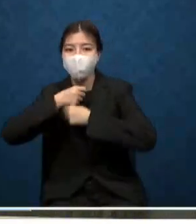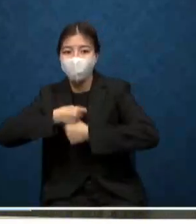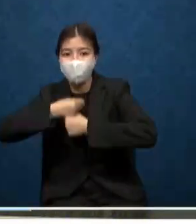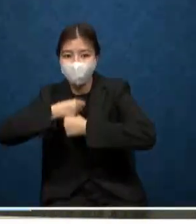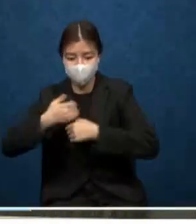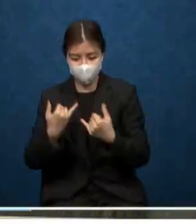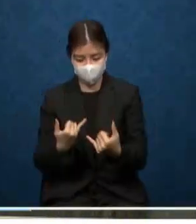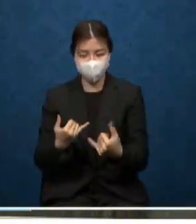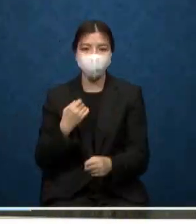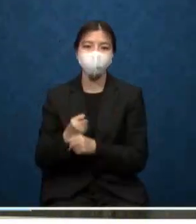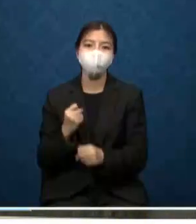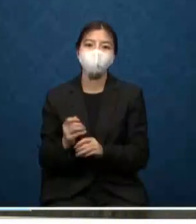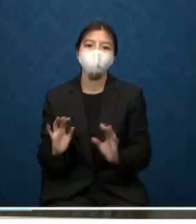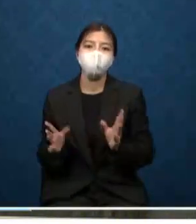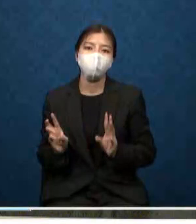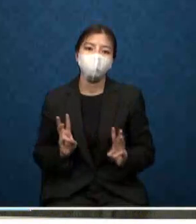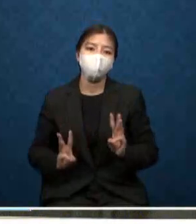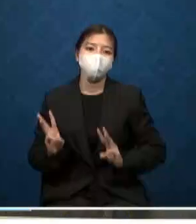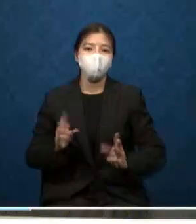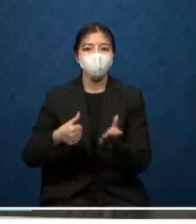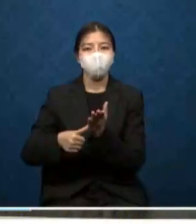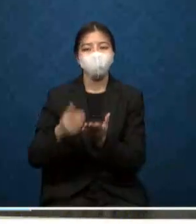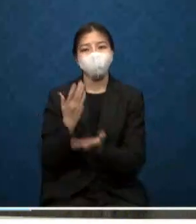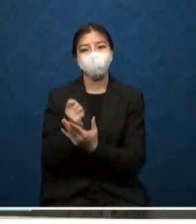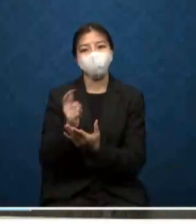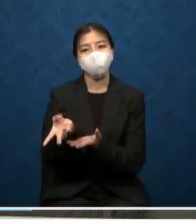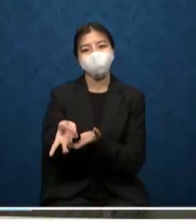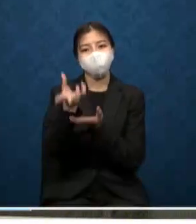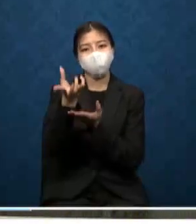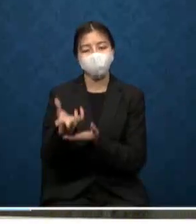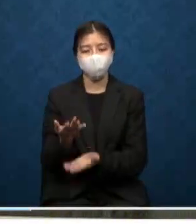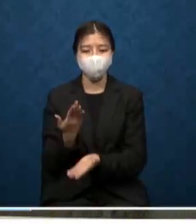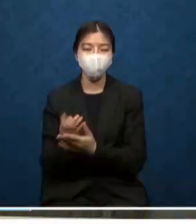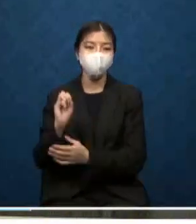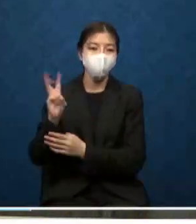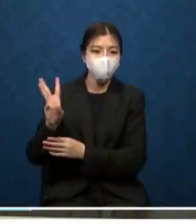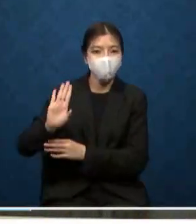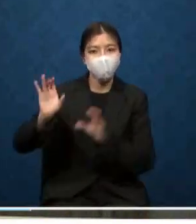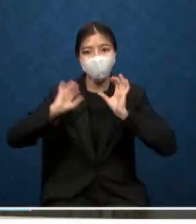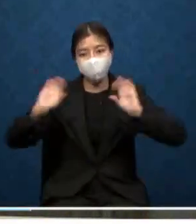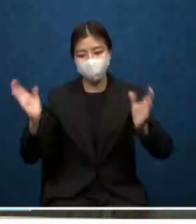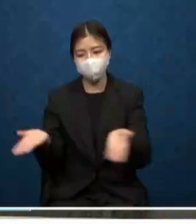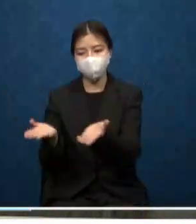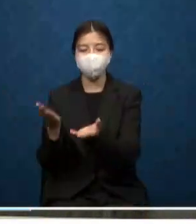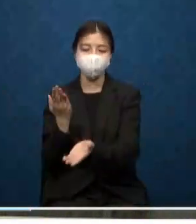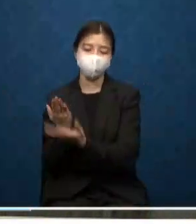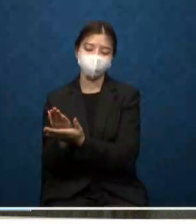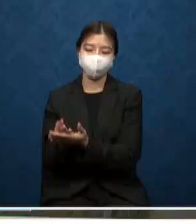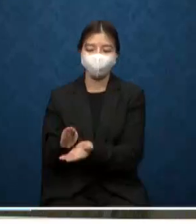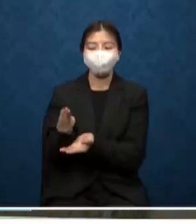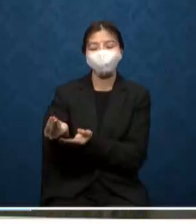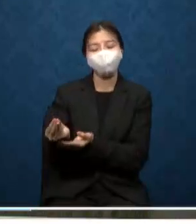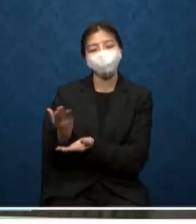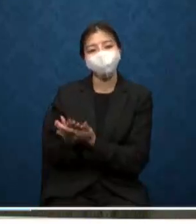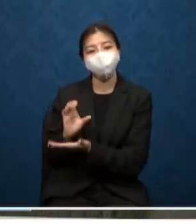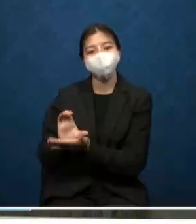ตอนนี้ก็ไม่ค่อยได้ทำงานอะไรแล้วเสียภาษีก็น้อยมีแต่ใช้สวัสดิการของรัฐก็ไม่ควรจะต้องจัดง